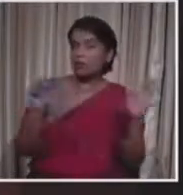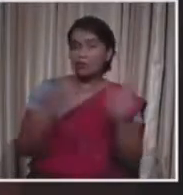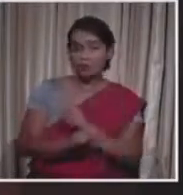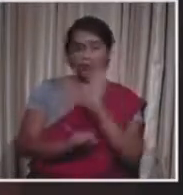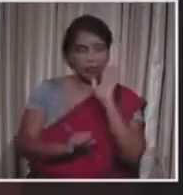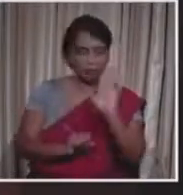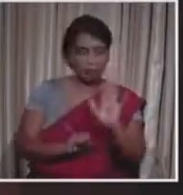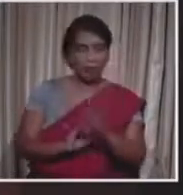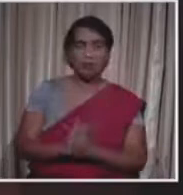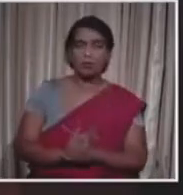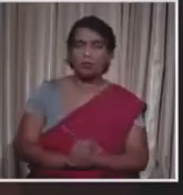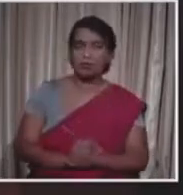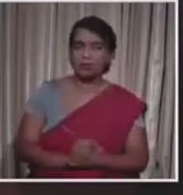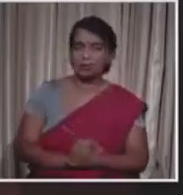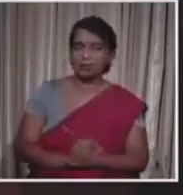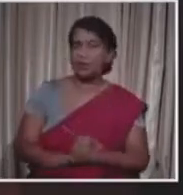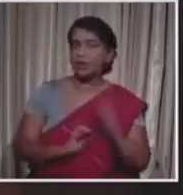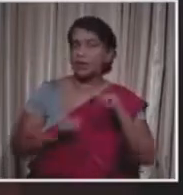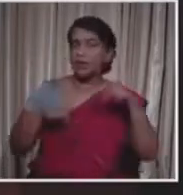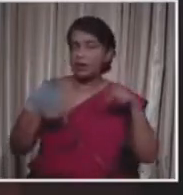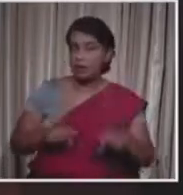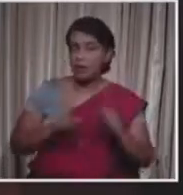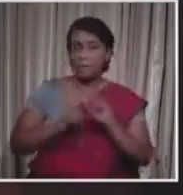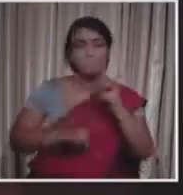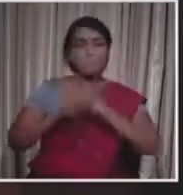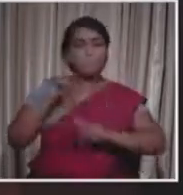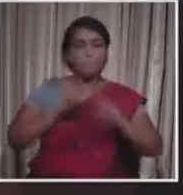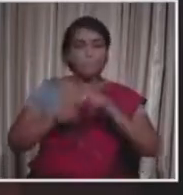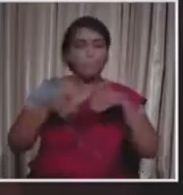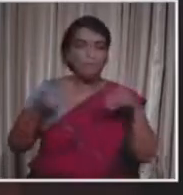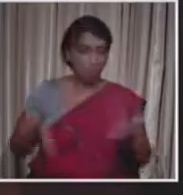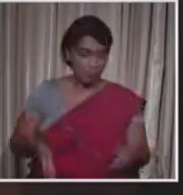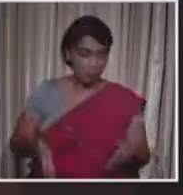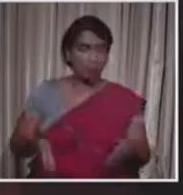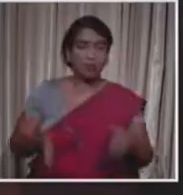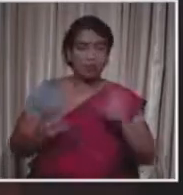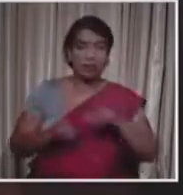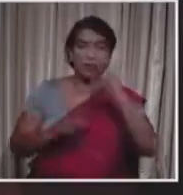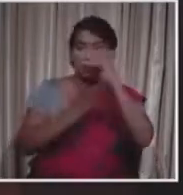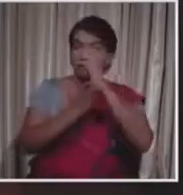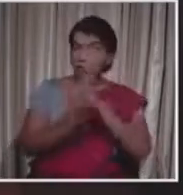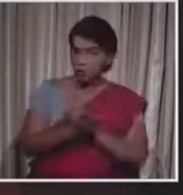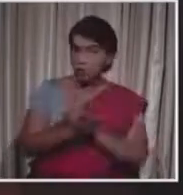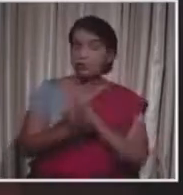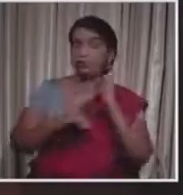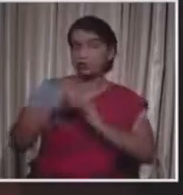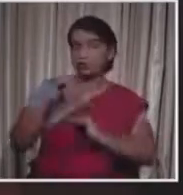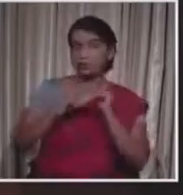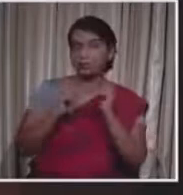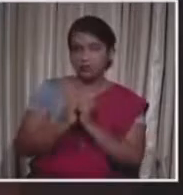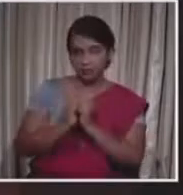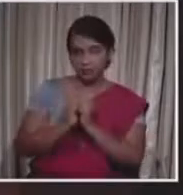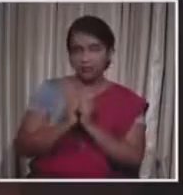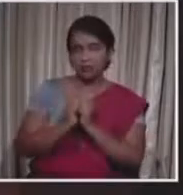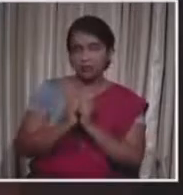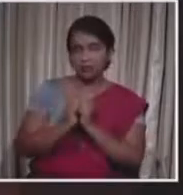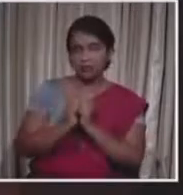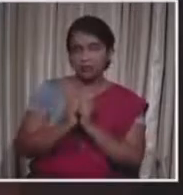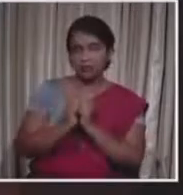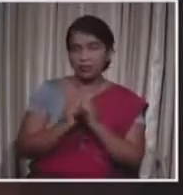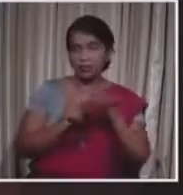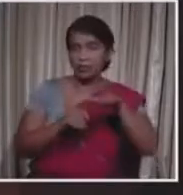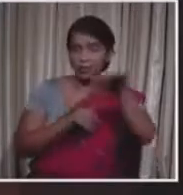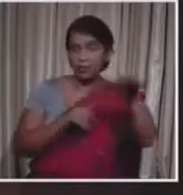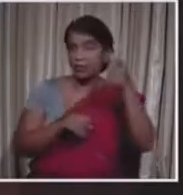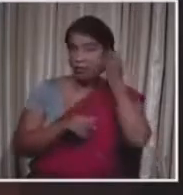ඕන මොකද අද මේ පාර්ලිමේන්තුව තුල සිදු වුණේ ව්‍යවස්ථාවේ ක්‍රියාදාමය මහ